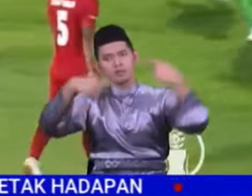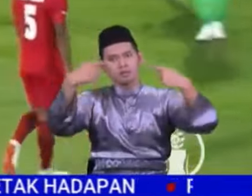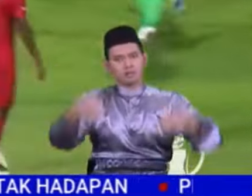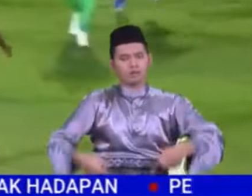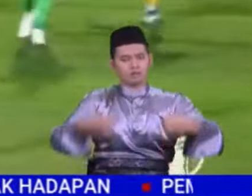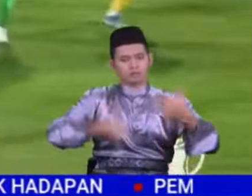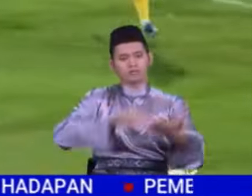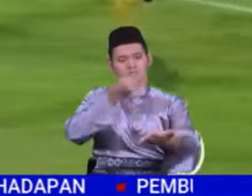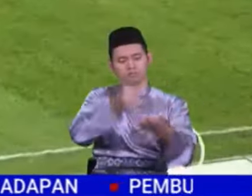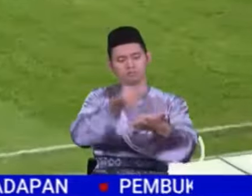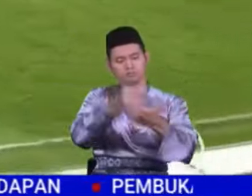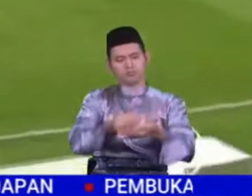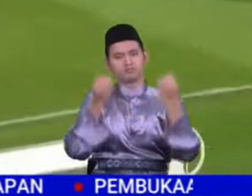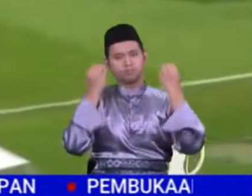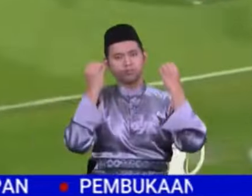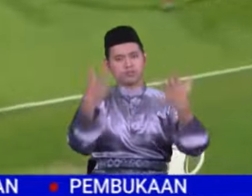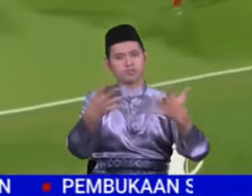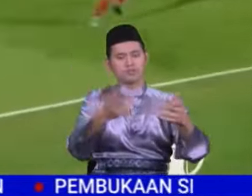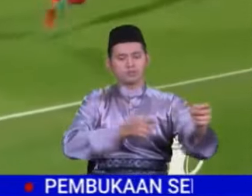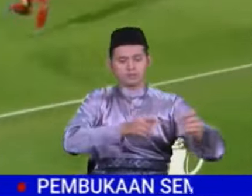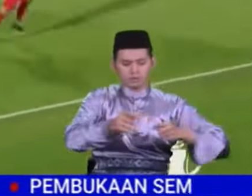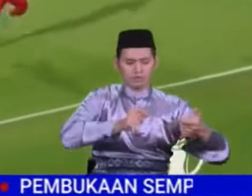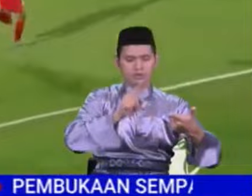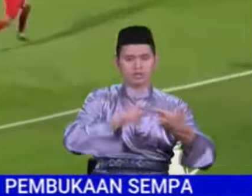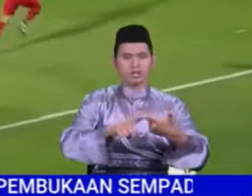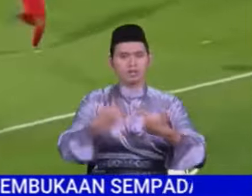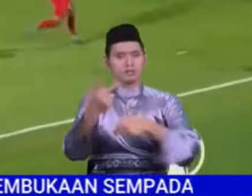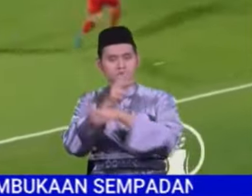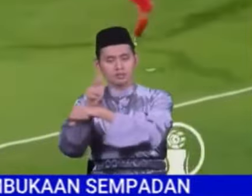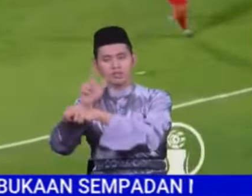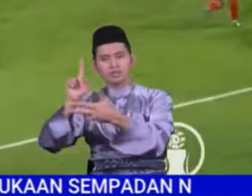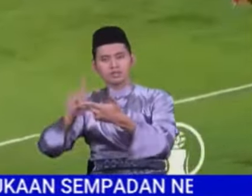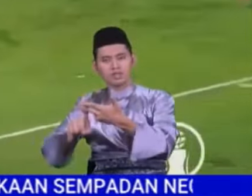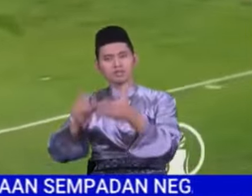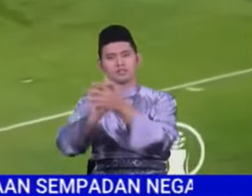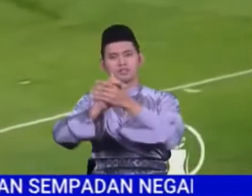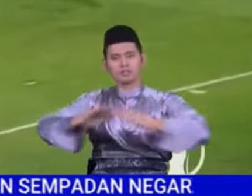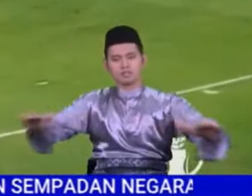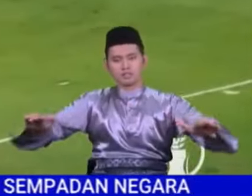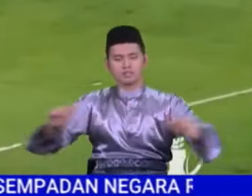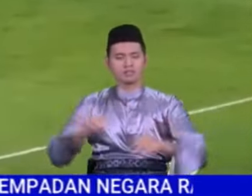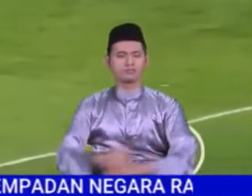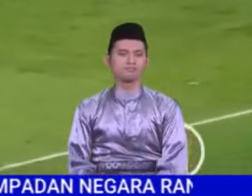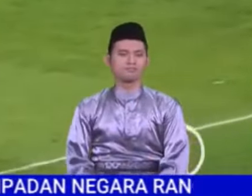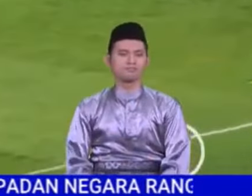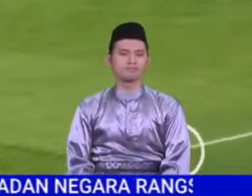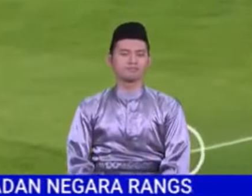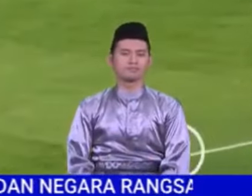daripada segi pengelolaan logistik penyiaran dan keselamatan